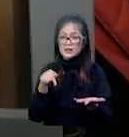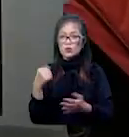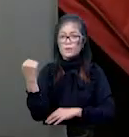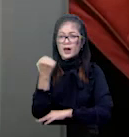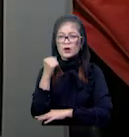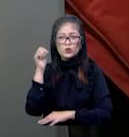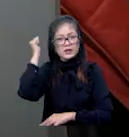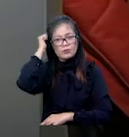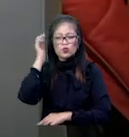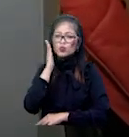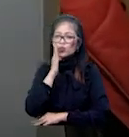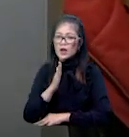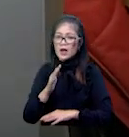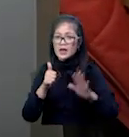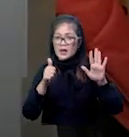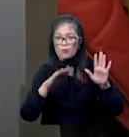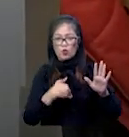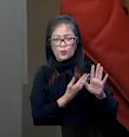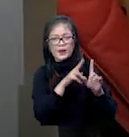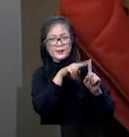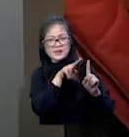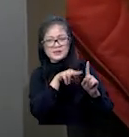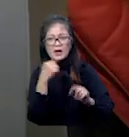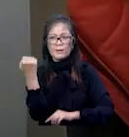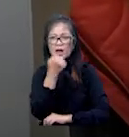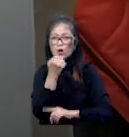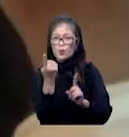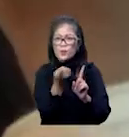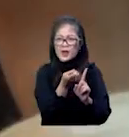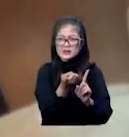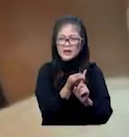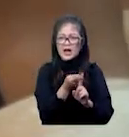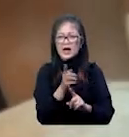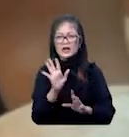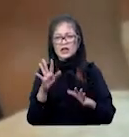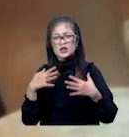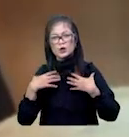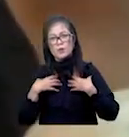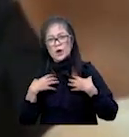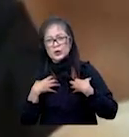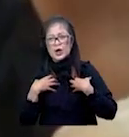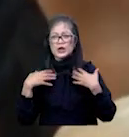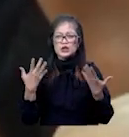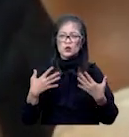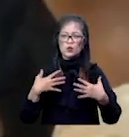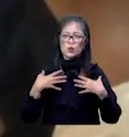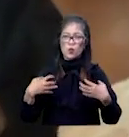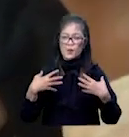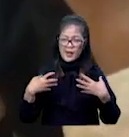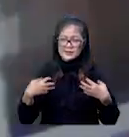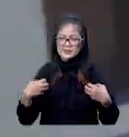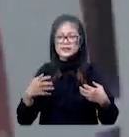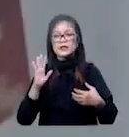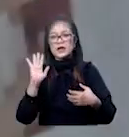Dari pemeriksaan 6 orang korban diketahui pelaku memaksa korban dengan dalih memperbesar payudara menggunakan alat pompa ASI. Selain itu, mereka